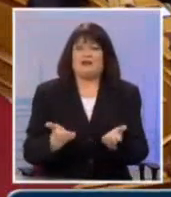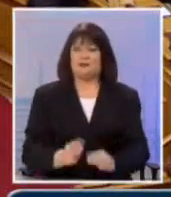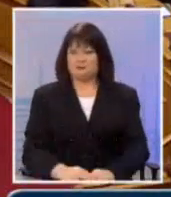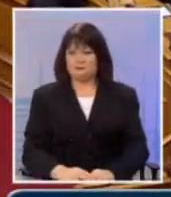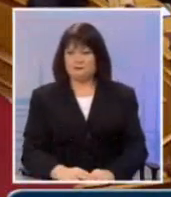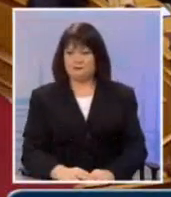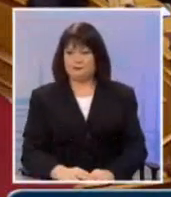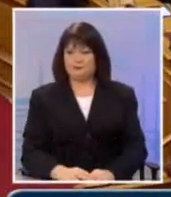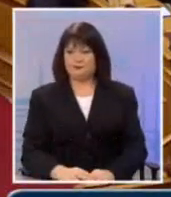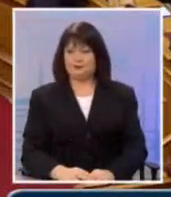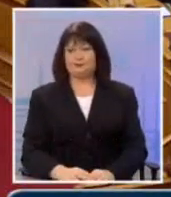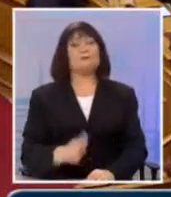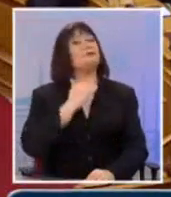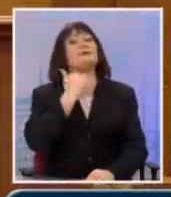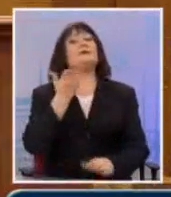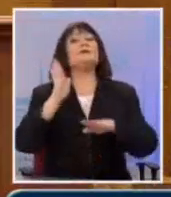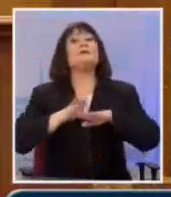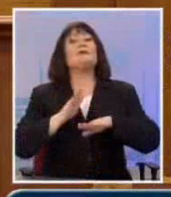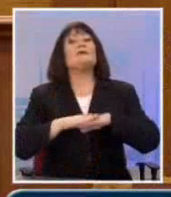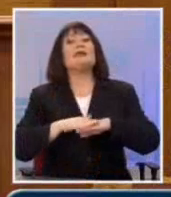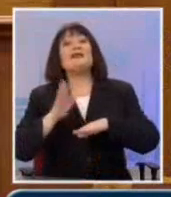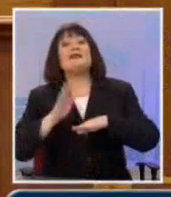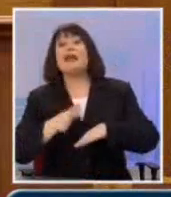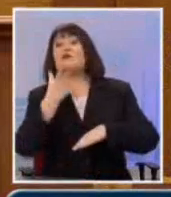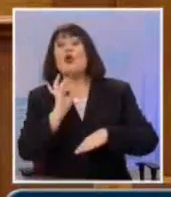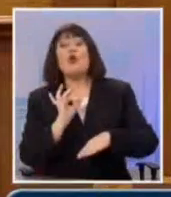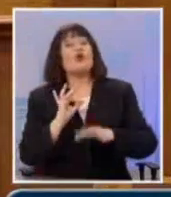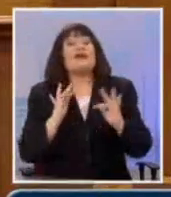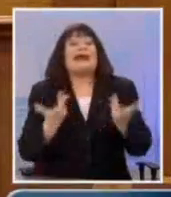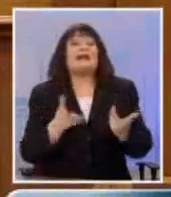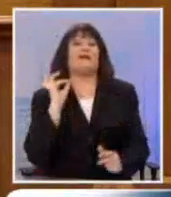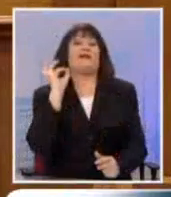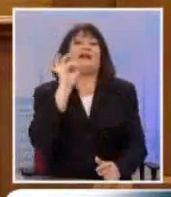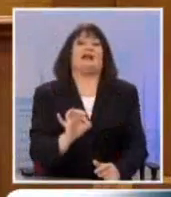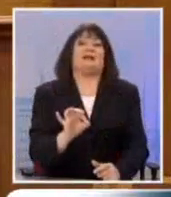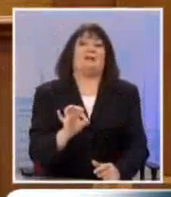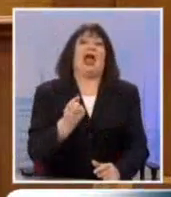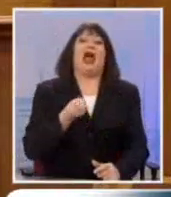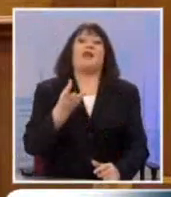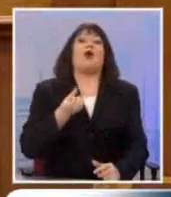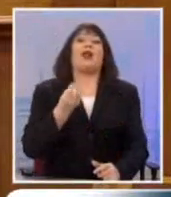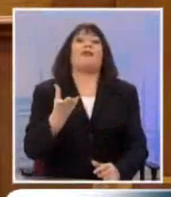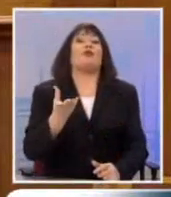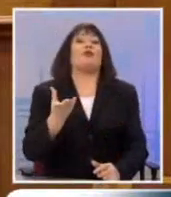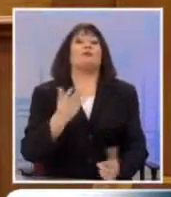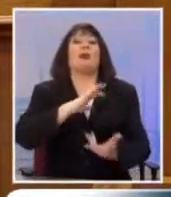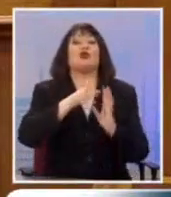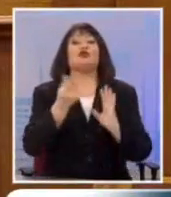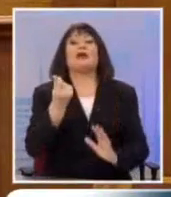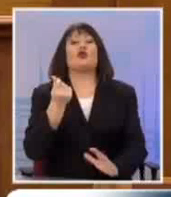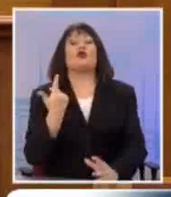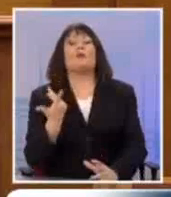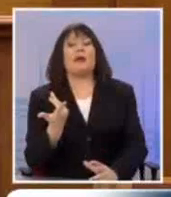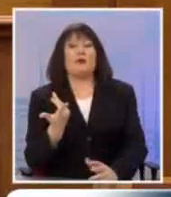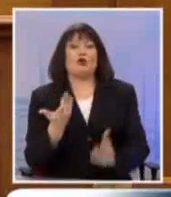να συνδυάσετε την αιτία και το αιτιατό. Πώς φτάσαμε σε αυτά τα νούμερα στην παγκόσμια οικονομία με